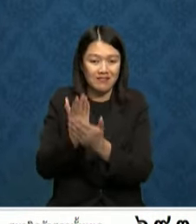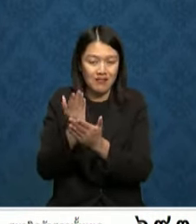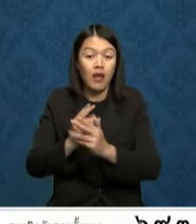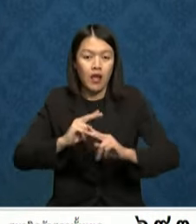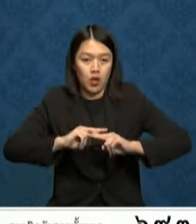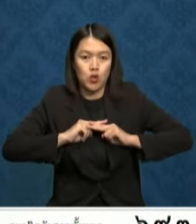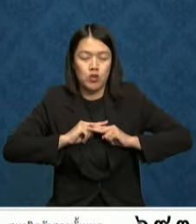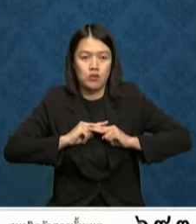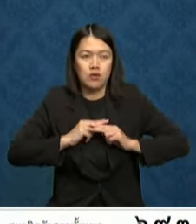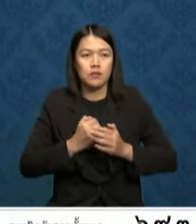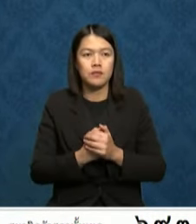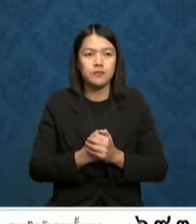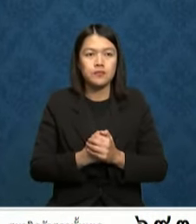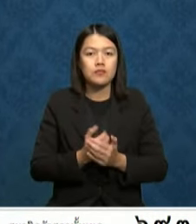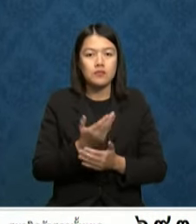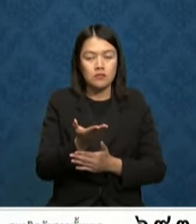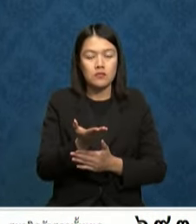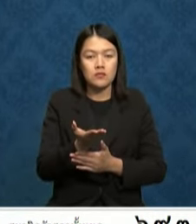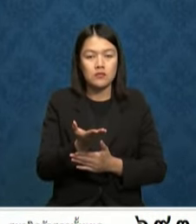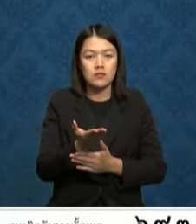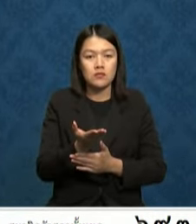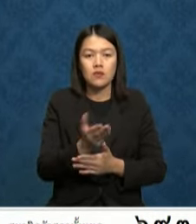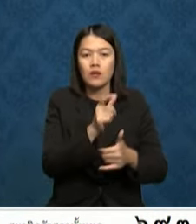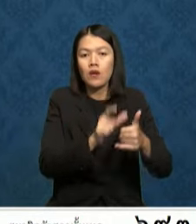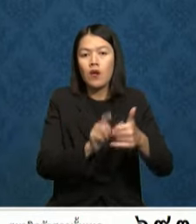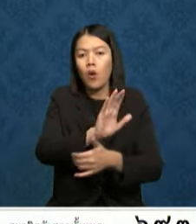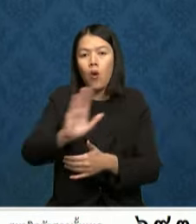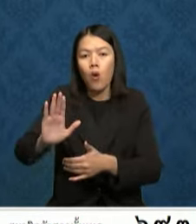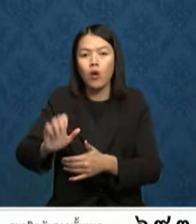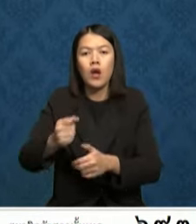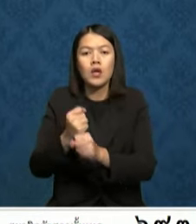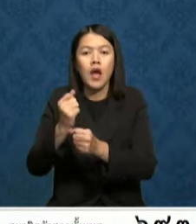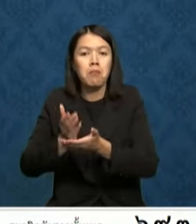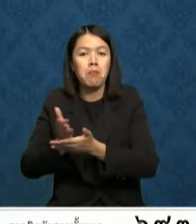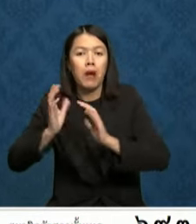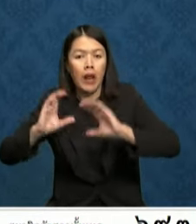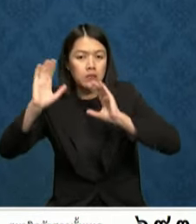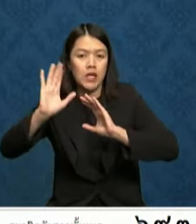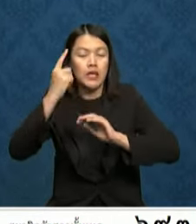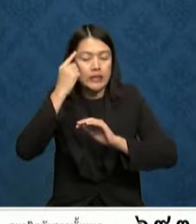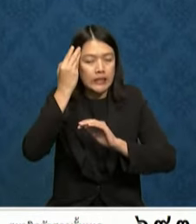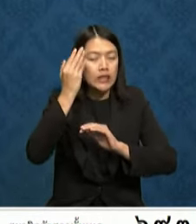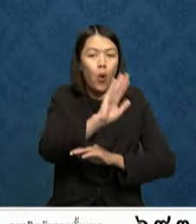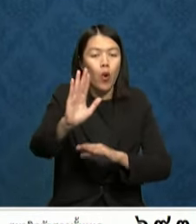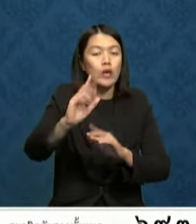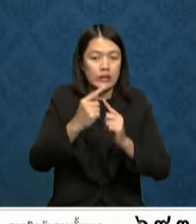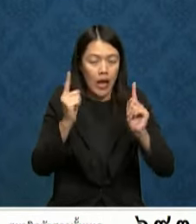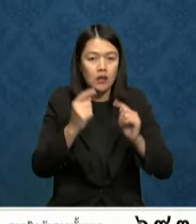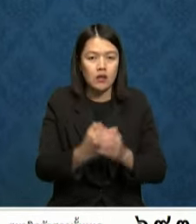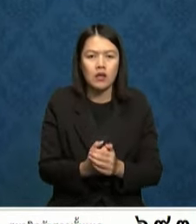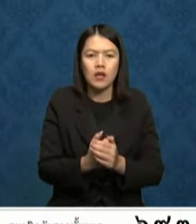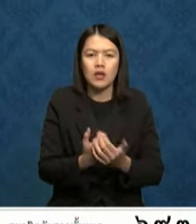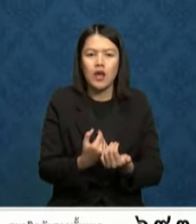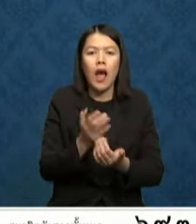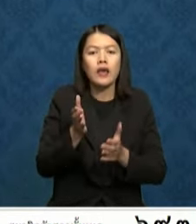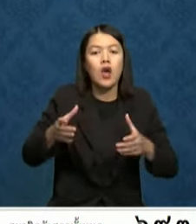เอกชนนะครับแน่นอนครับเทแต่ละคนก็ไม่ใช่เป็นภาครัฐวิธีคิดก็จะต่างกันงั้นสิ่งที่เราทำข้างนี้จะปล่อย